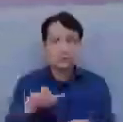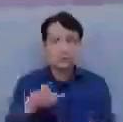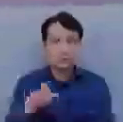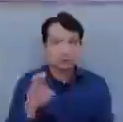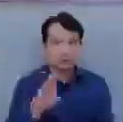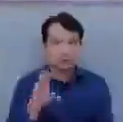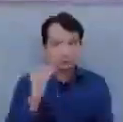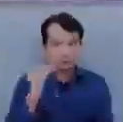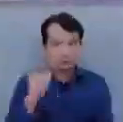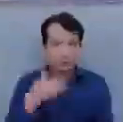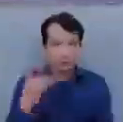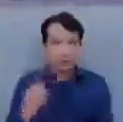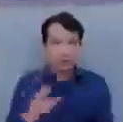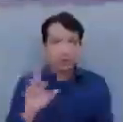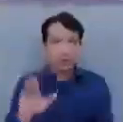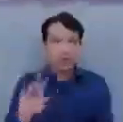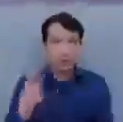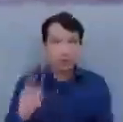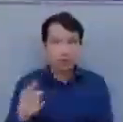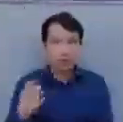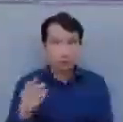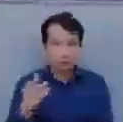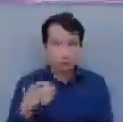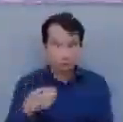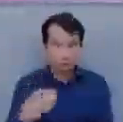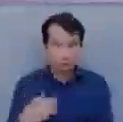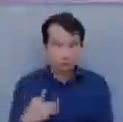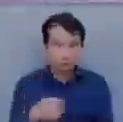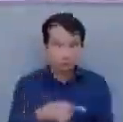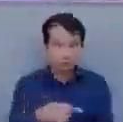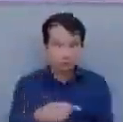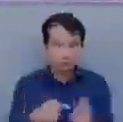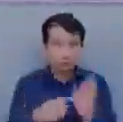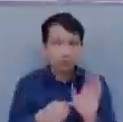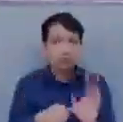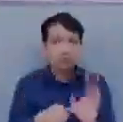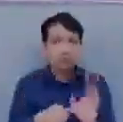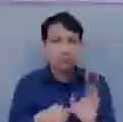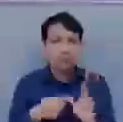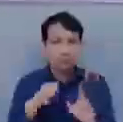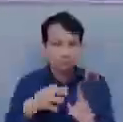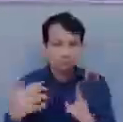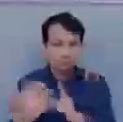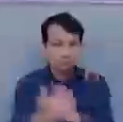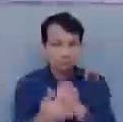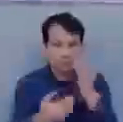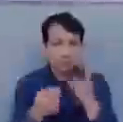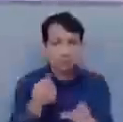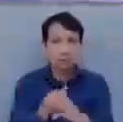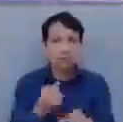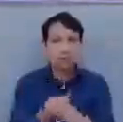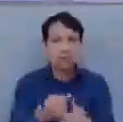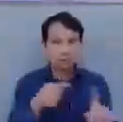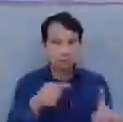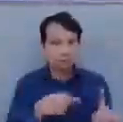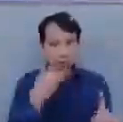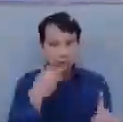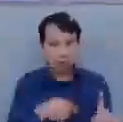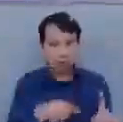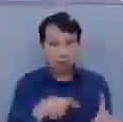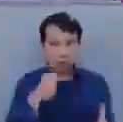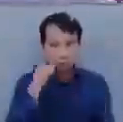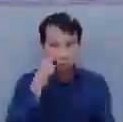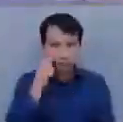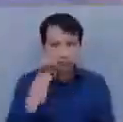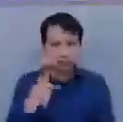na dumating ang dalawang pulis mobile mula sa checkpoint at pinalibutan ang taxi. Kinilala ang suspect na si Eiffel John